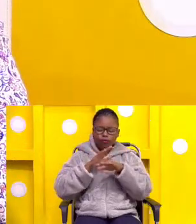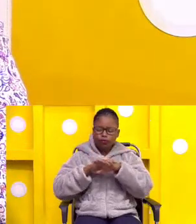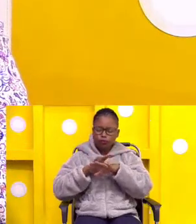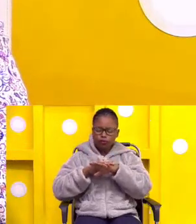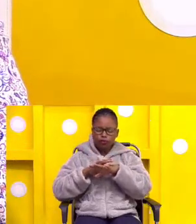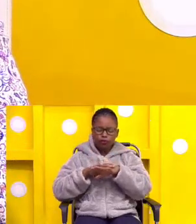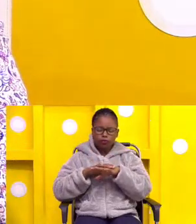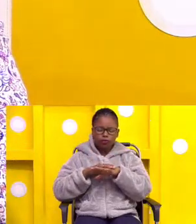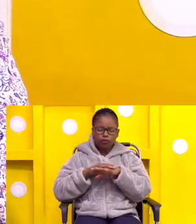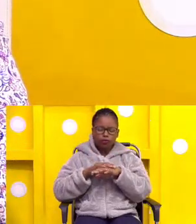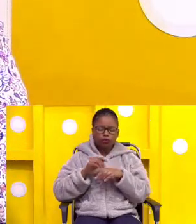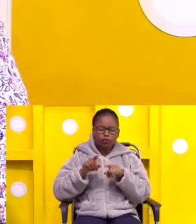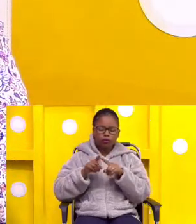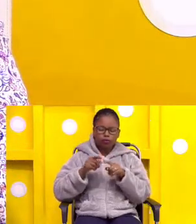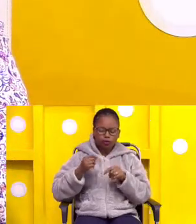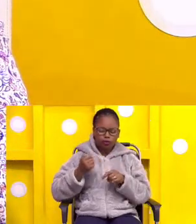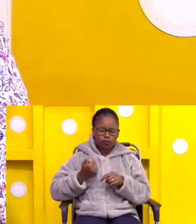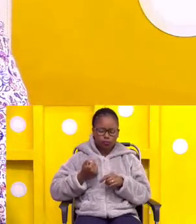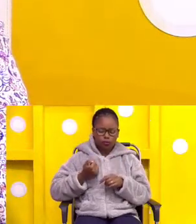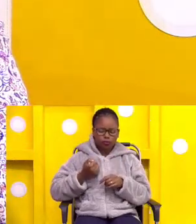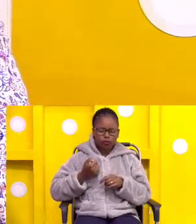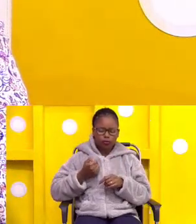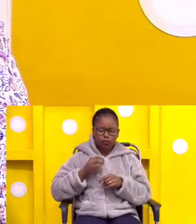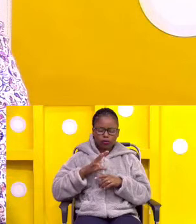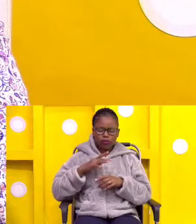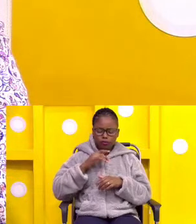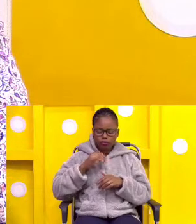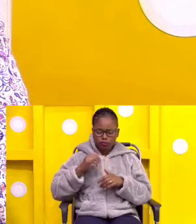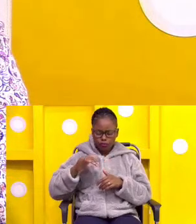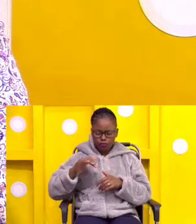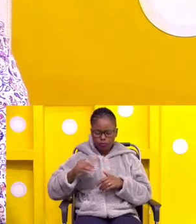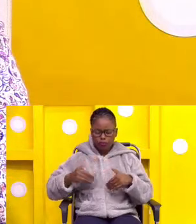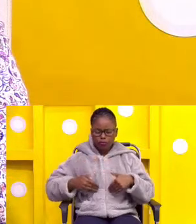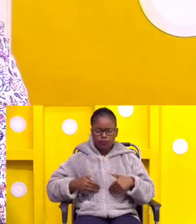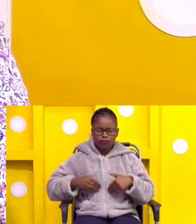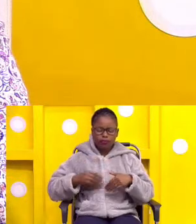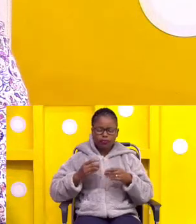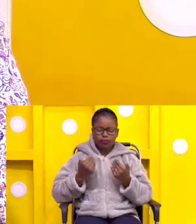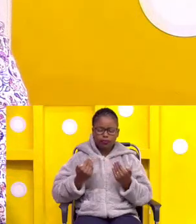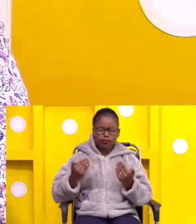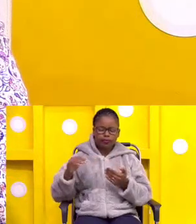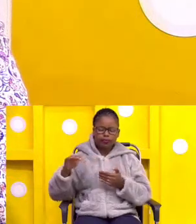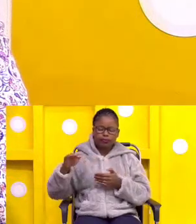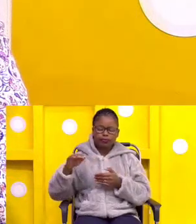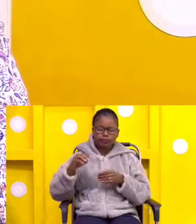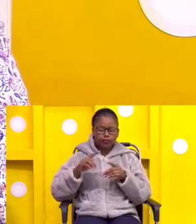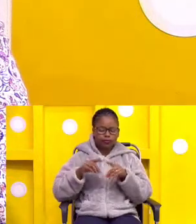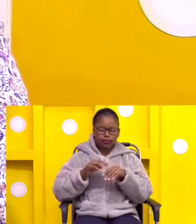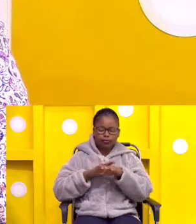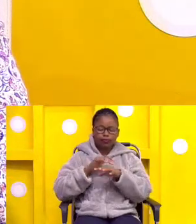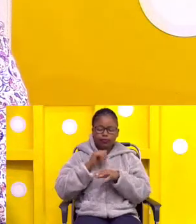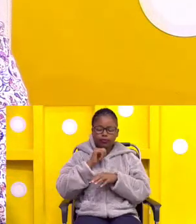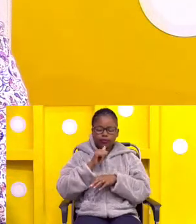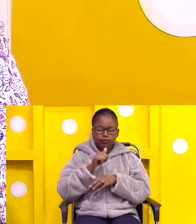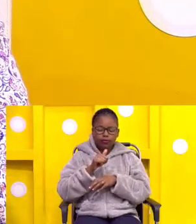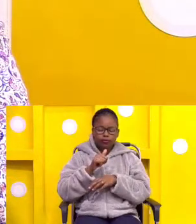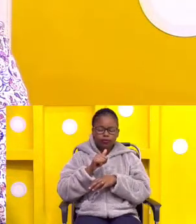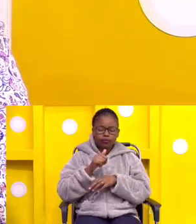moiki. Atumia na nake na iretu na ciana nyinyi matiikago maundu mega moiki. Nimekaga